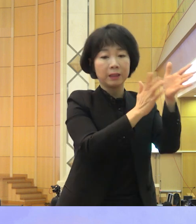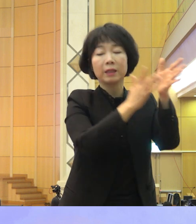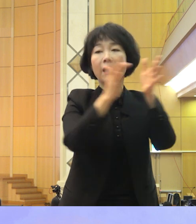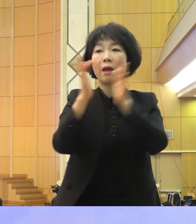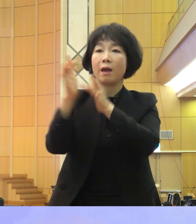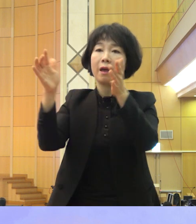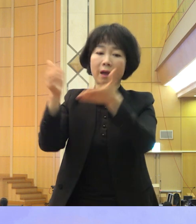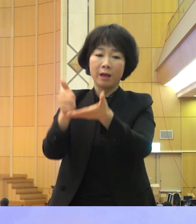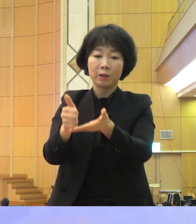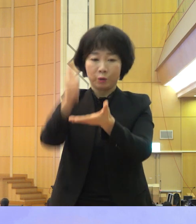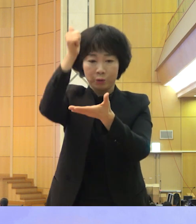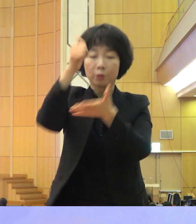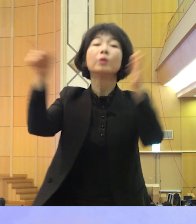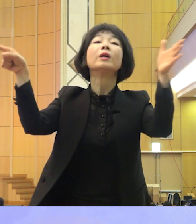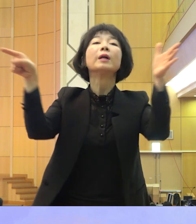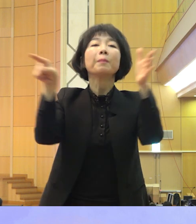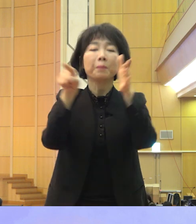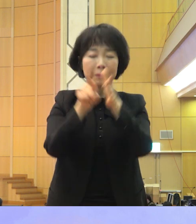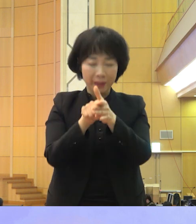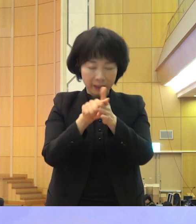누구든지 예수